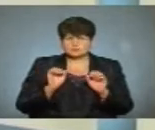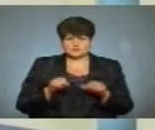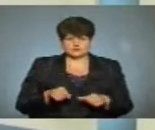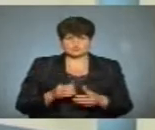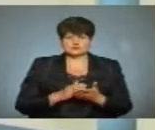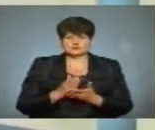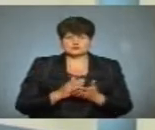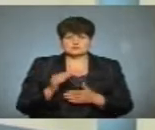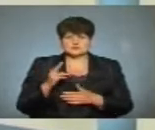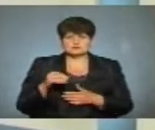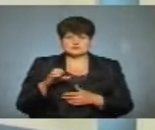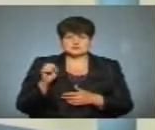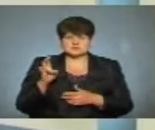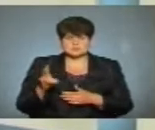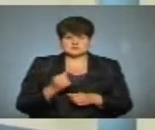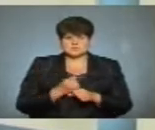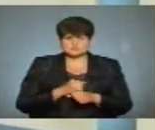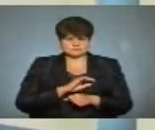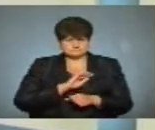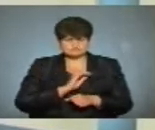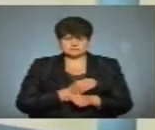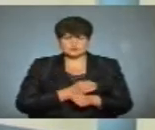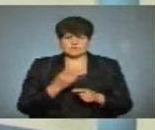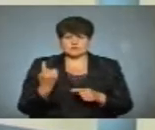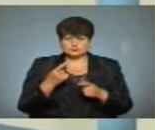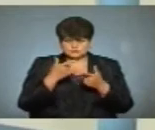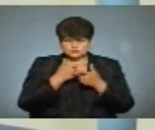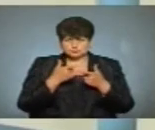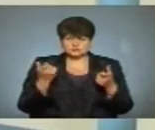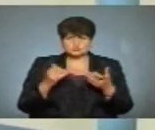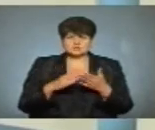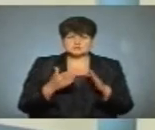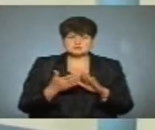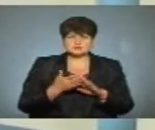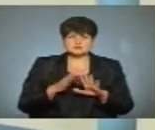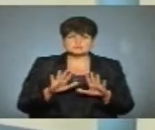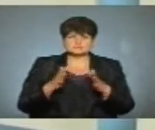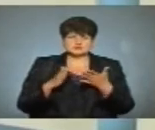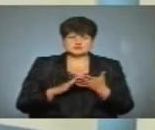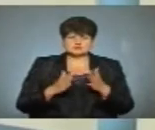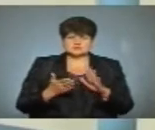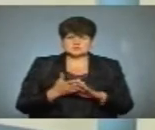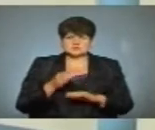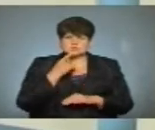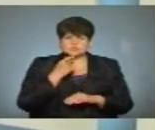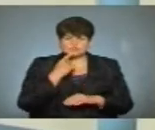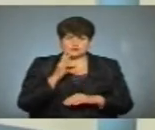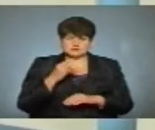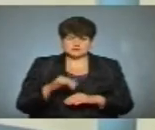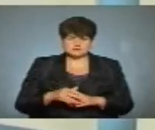Служба ДСНС працює в посиленому режимі, і в області оголошений стан надзвичайної ситуації червоний. Тобто